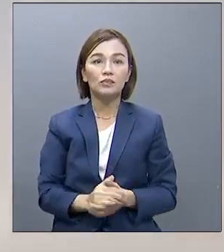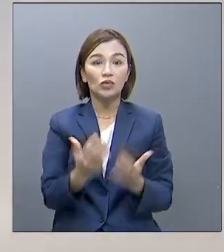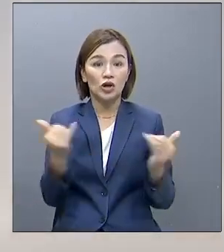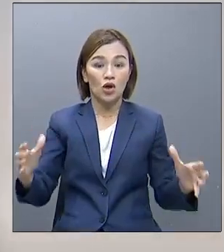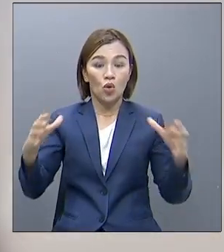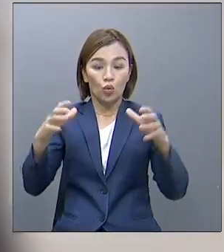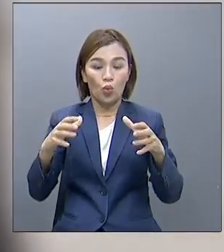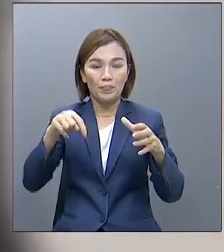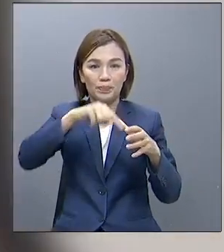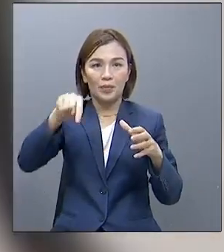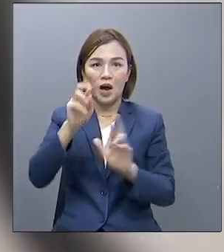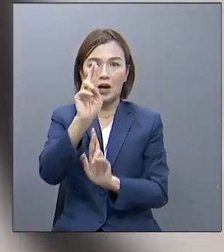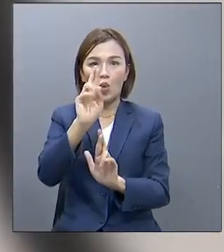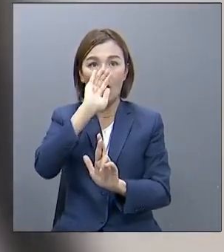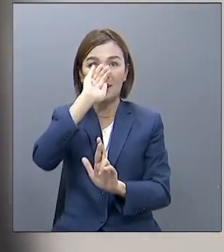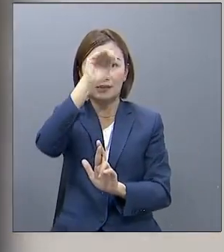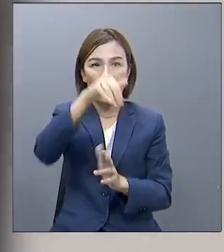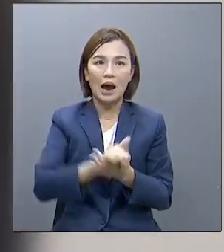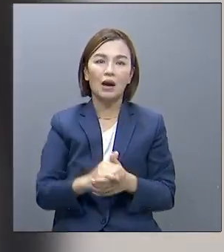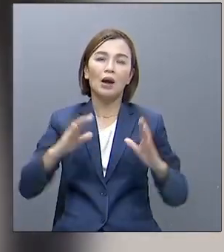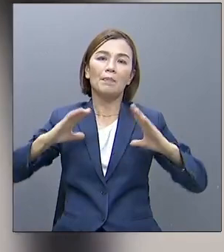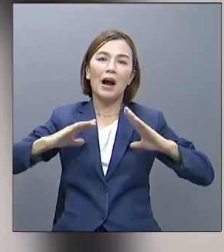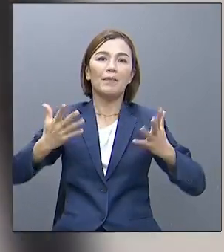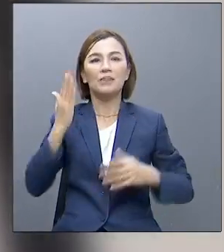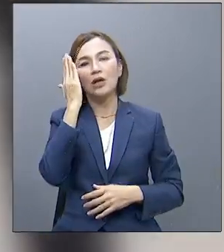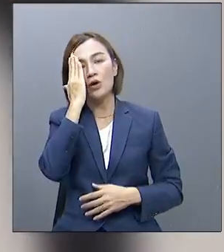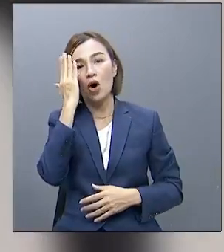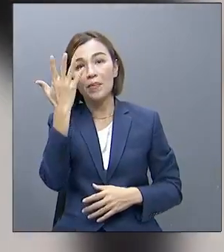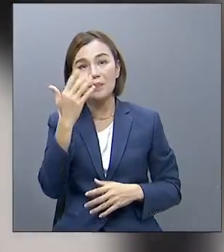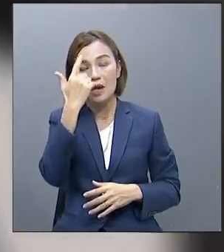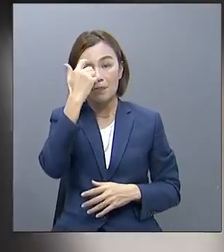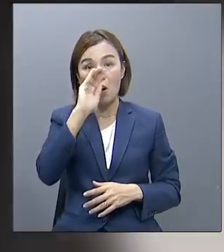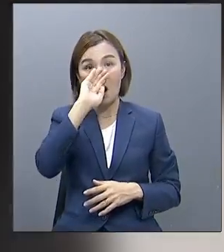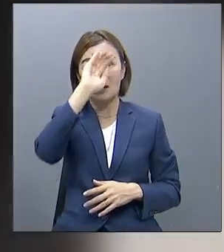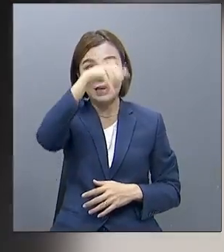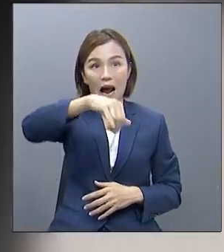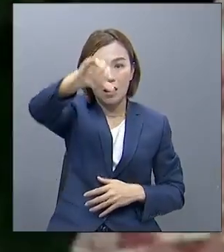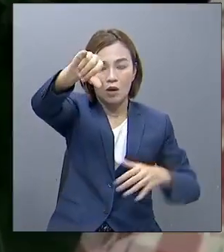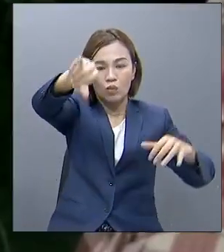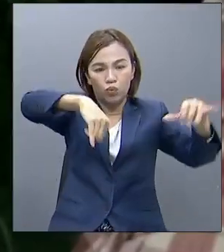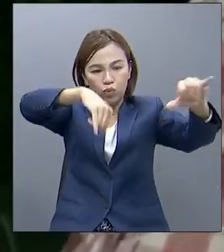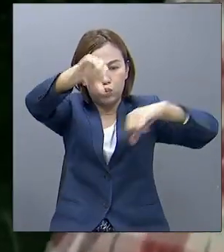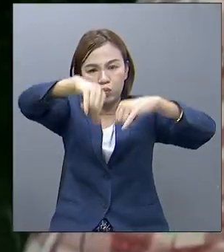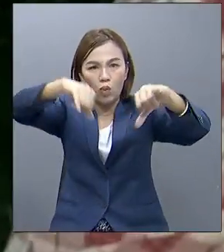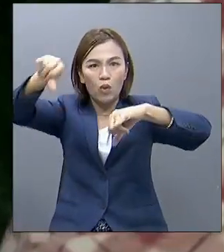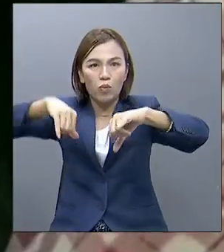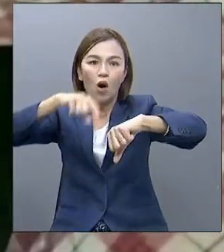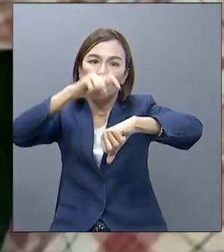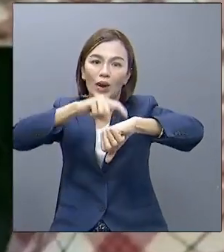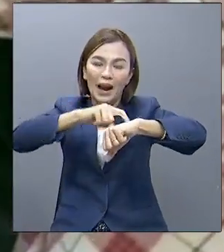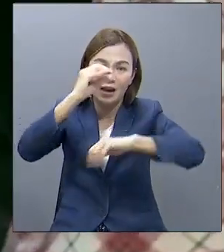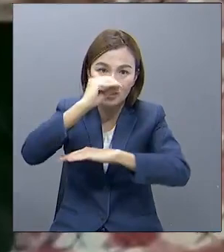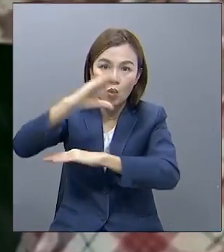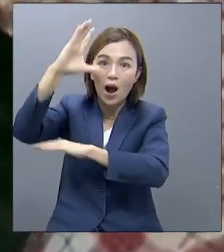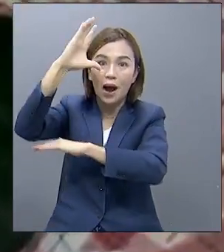ระวังช้างป่าไม่มีเวลาได้พักผ่อนหรือว่านอนหลับเลยเพราะว่าช้างป่าเนี่ยบุกเข้ามาในหมู่บ้านทั้งเวลากลางวันเวลากลางคื